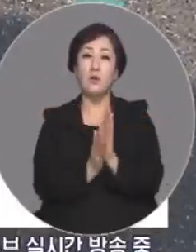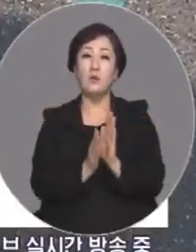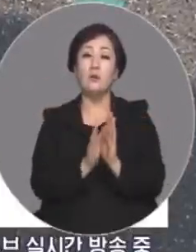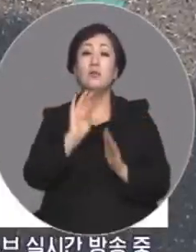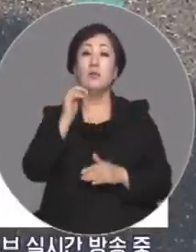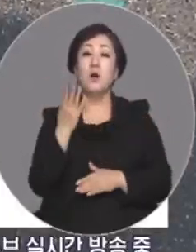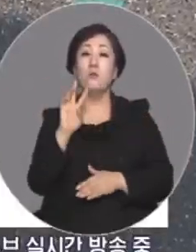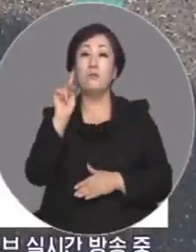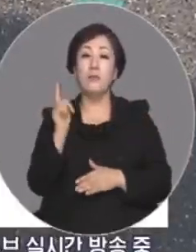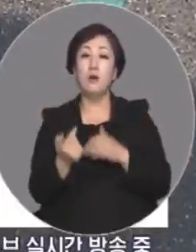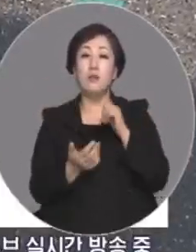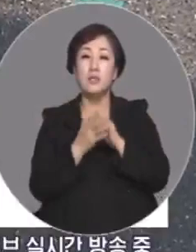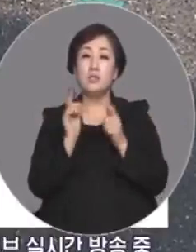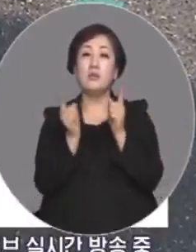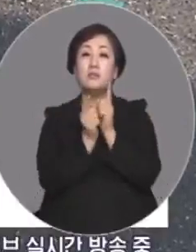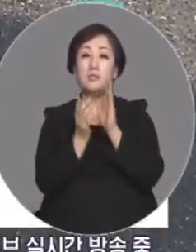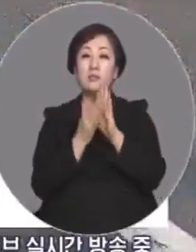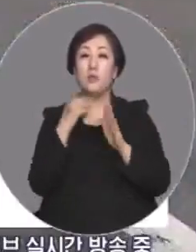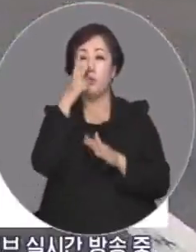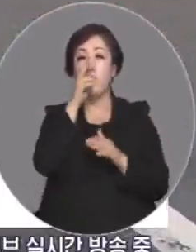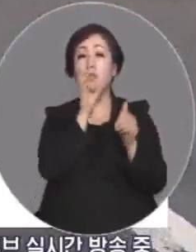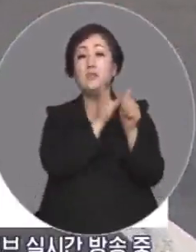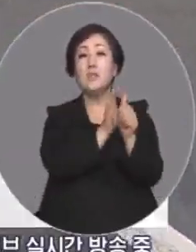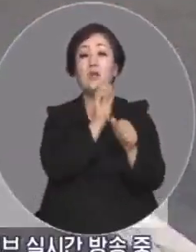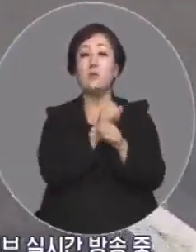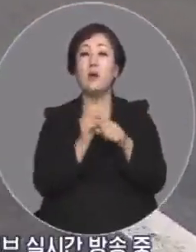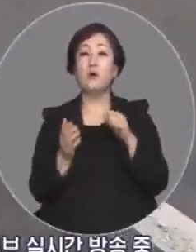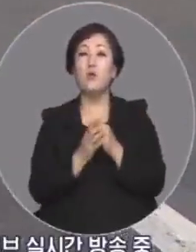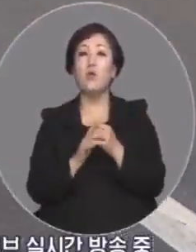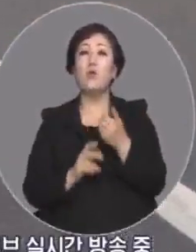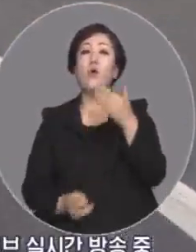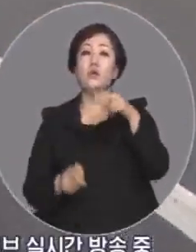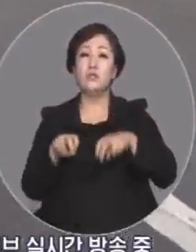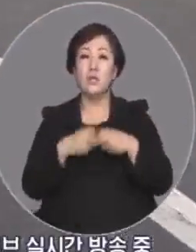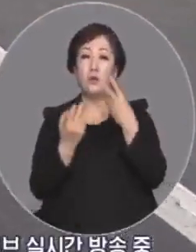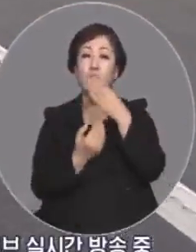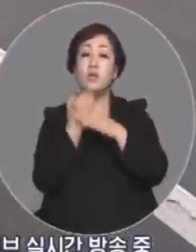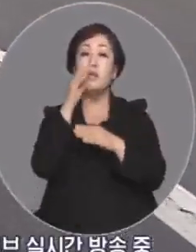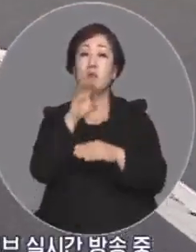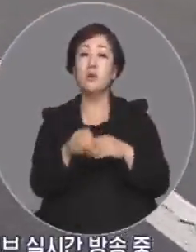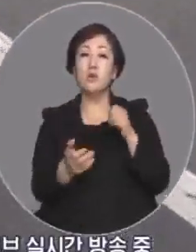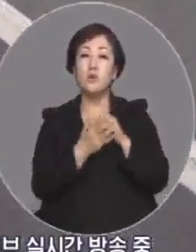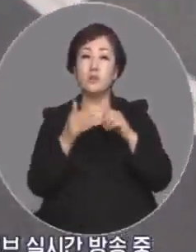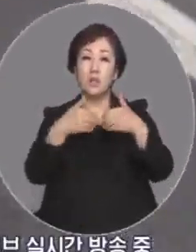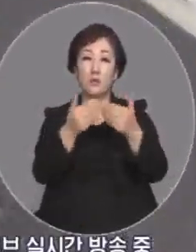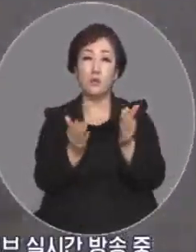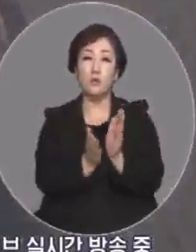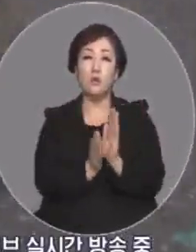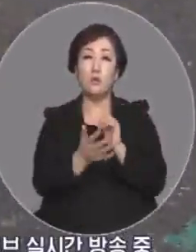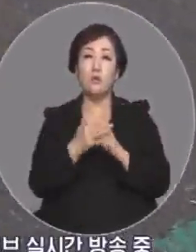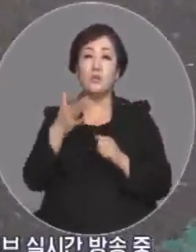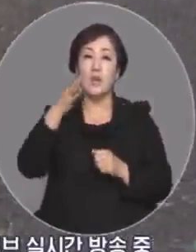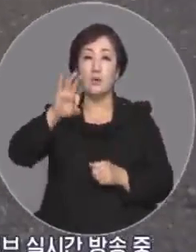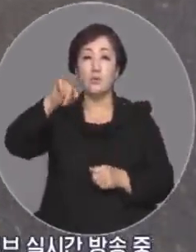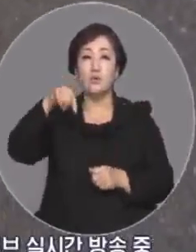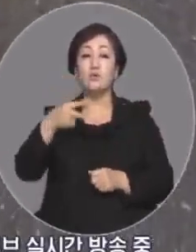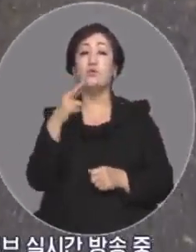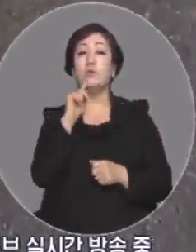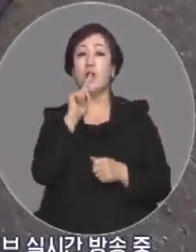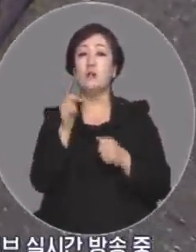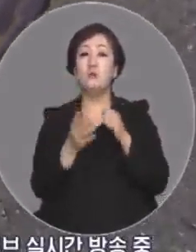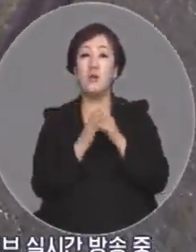맨홀 뚜껑 같은 경우에는 지금 관리하고 있거든요. 사고가 난 도로입니다. 이 맨홀 뚜껑엔 오수라는 글자가 적혀